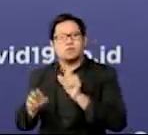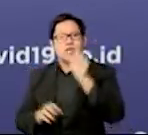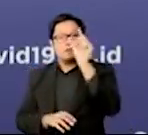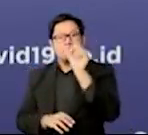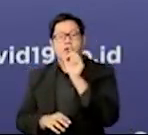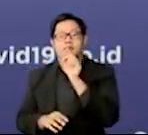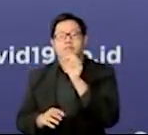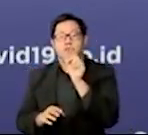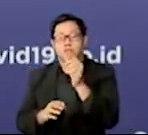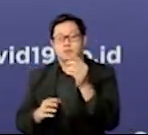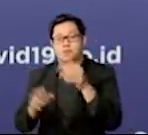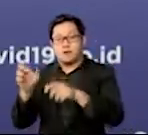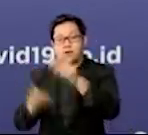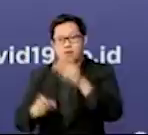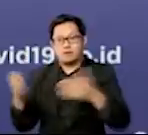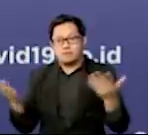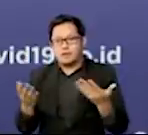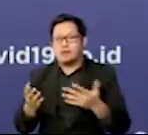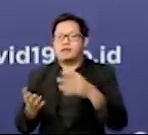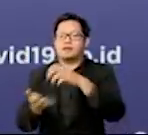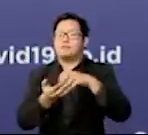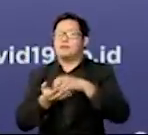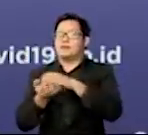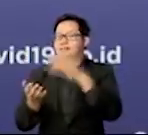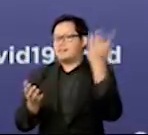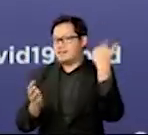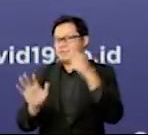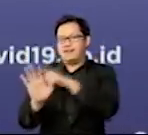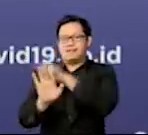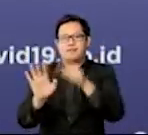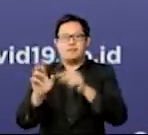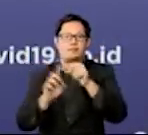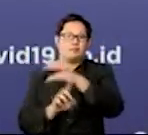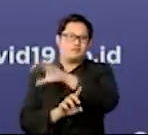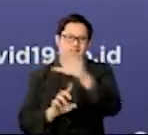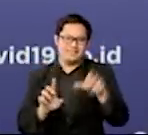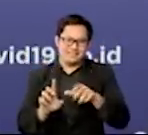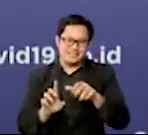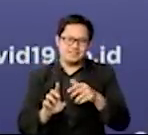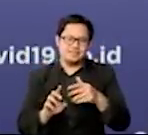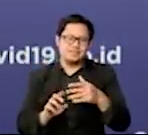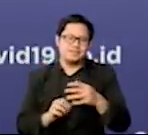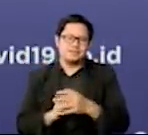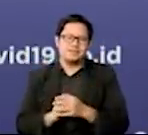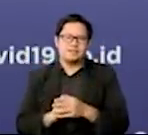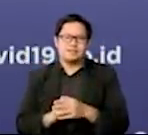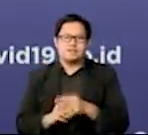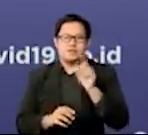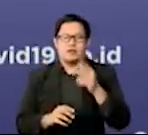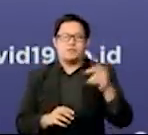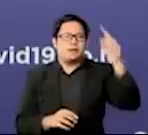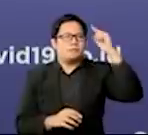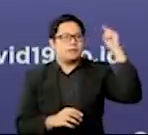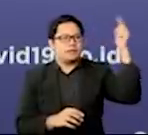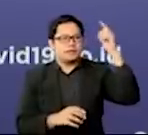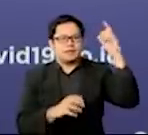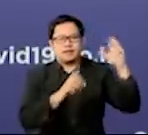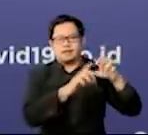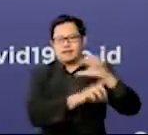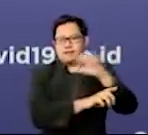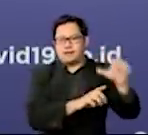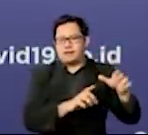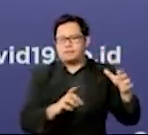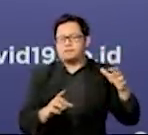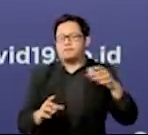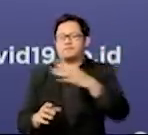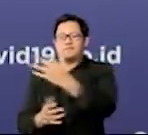penyumbang kasus positif terbanyak mingguan agar pemerintah daerah bersama dengan masyarakat betul-betul